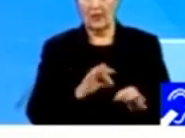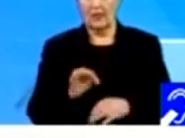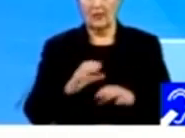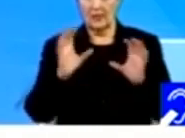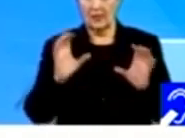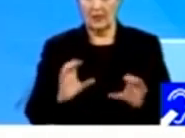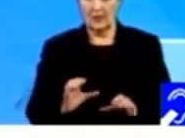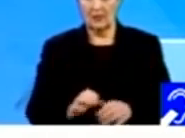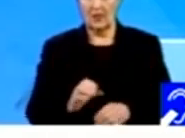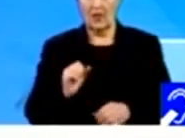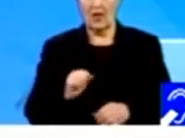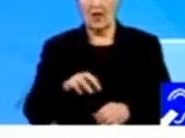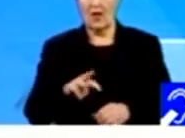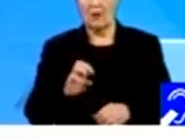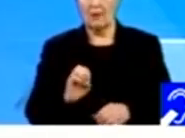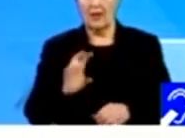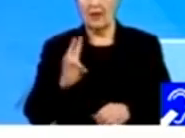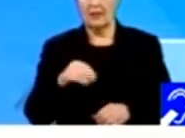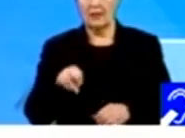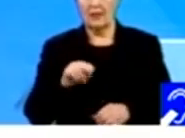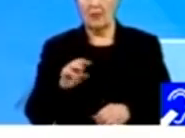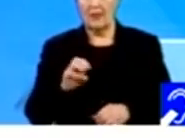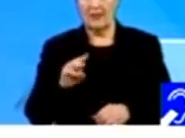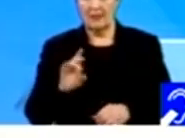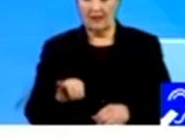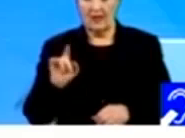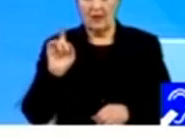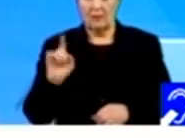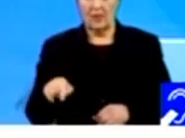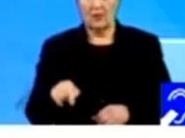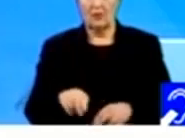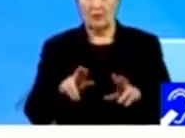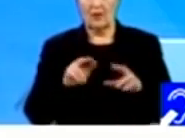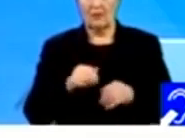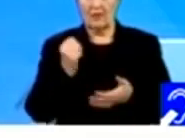lege, amendamente, care urmează să fie aprobate de Parlament pentru a